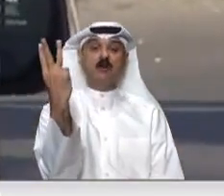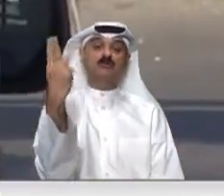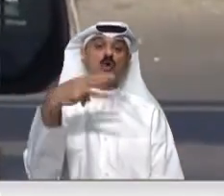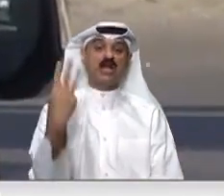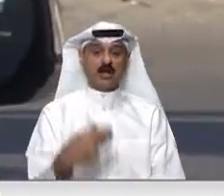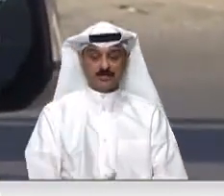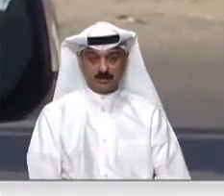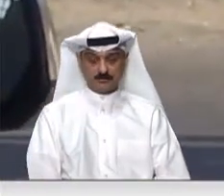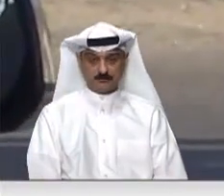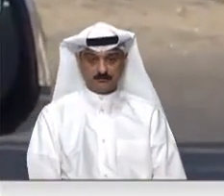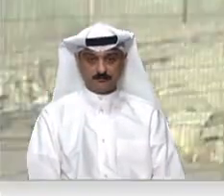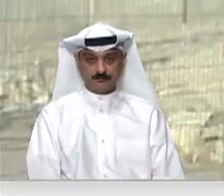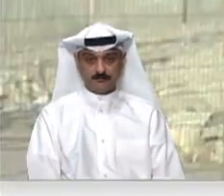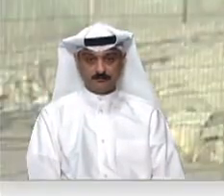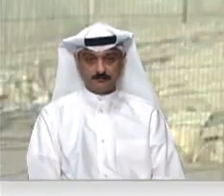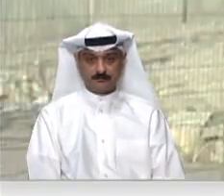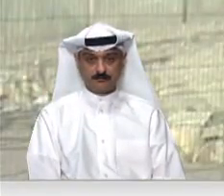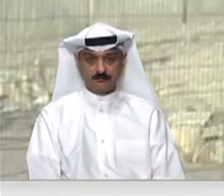2735.